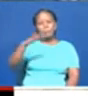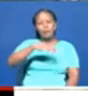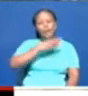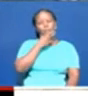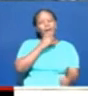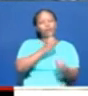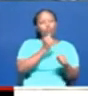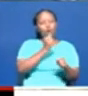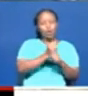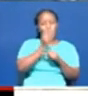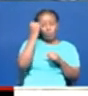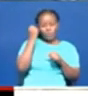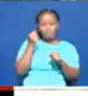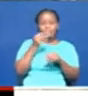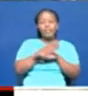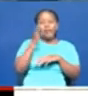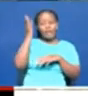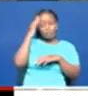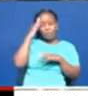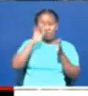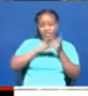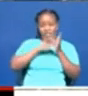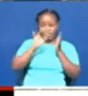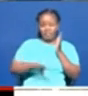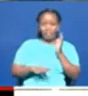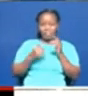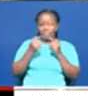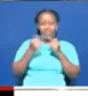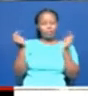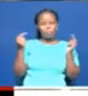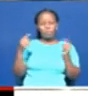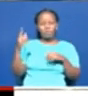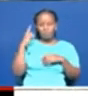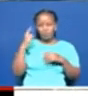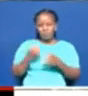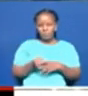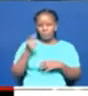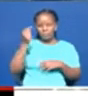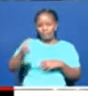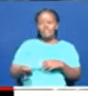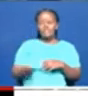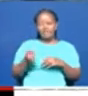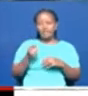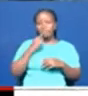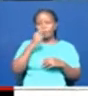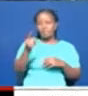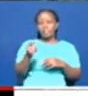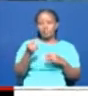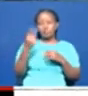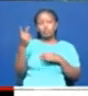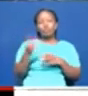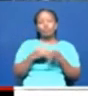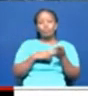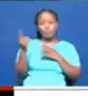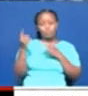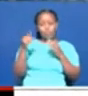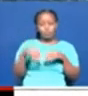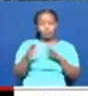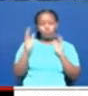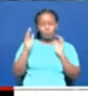kwamba kufutwa kwake kulikuwa kinyume cha sheria. Jaji huyo aliipa tume hiyo muda wa majuma mawili kutekeleza agizo hilo la mahakama